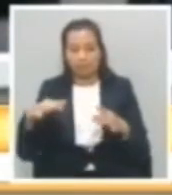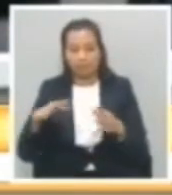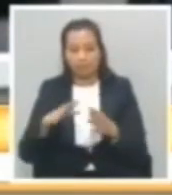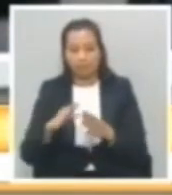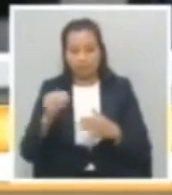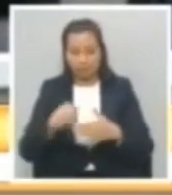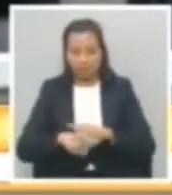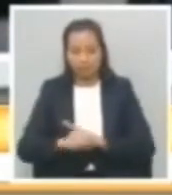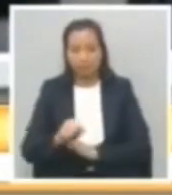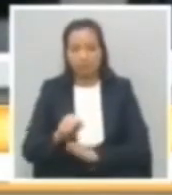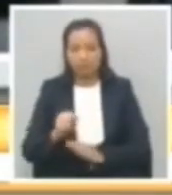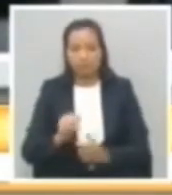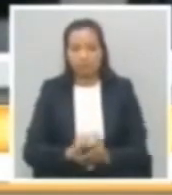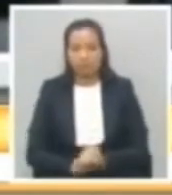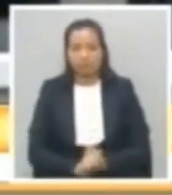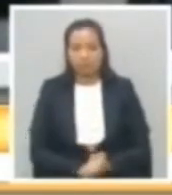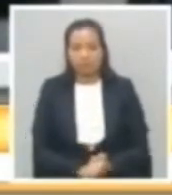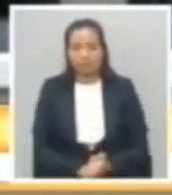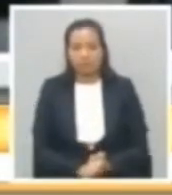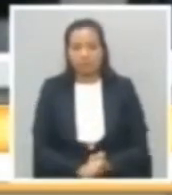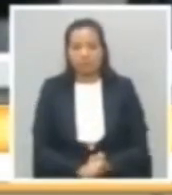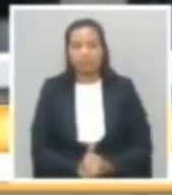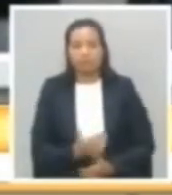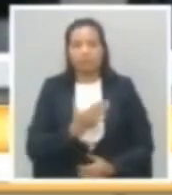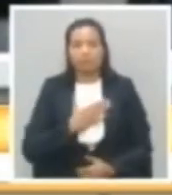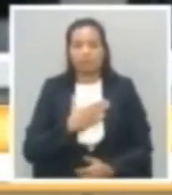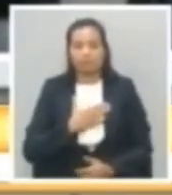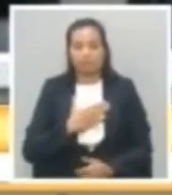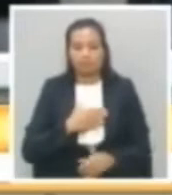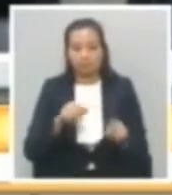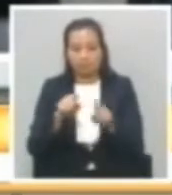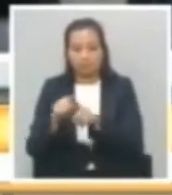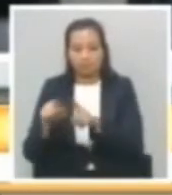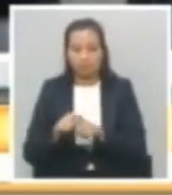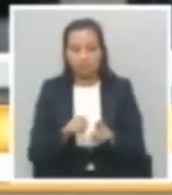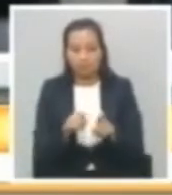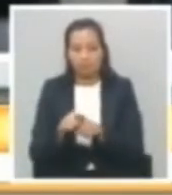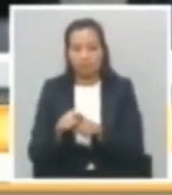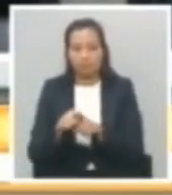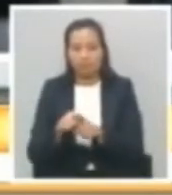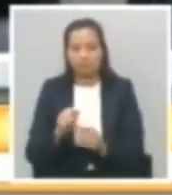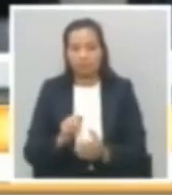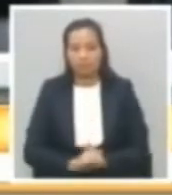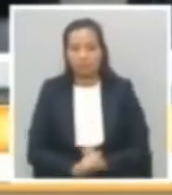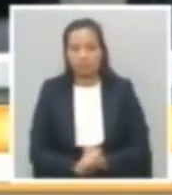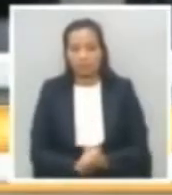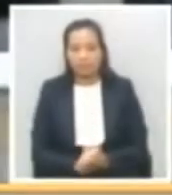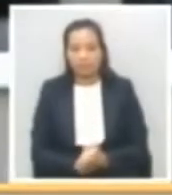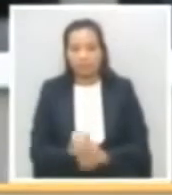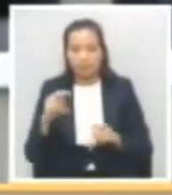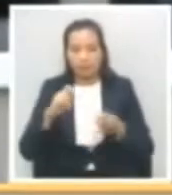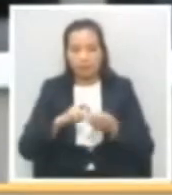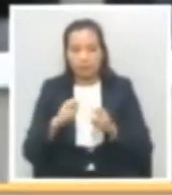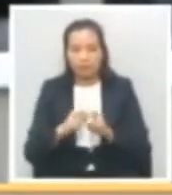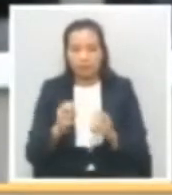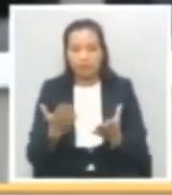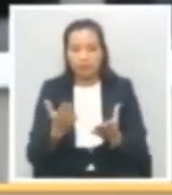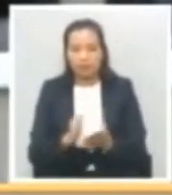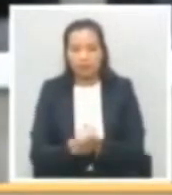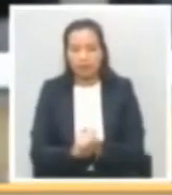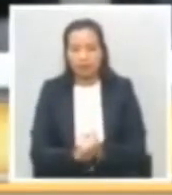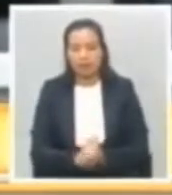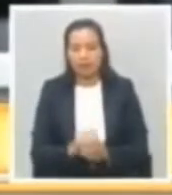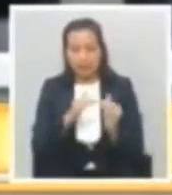กำเนิดเพราะนั้นผมเองเหมือนกับพวกเราส่วนใหญ่ในที่นี้ไม่ได้มีประเด็นปัญหาเรื่อง